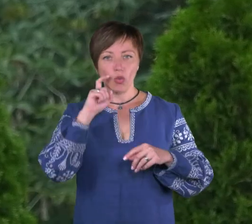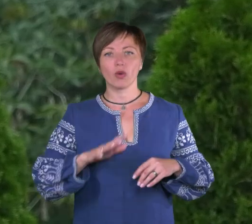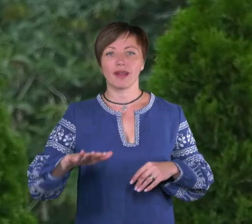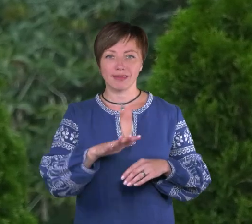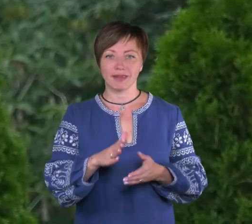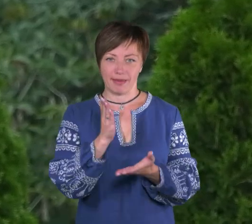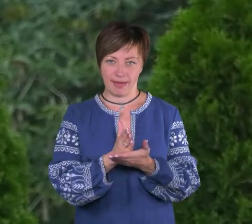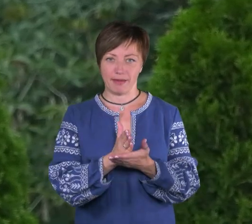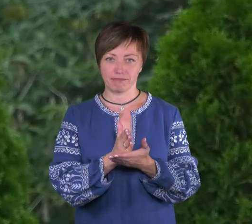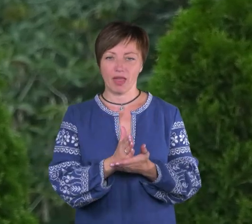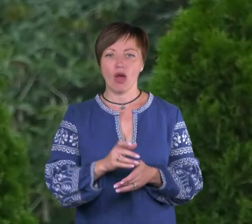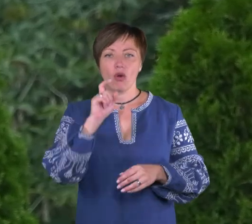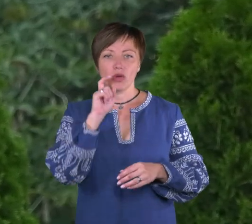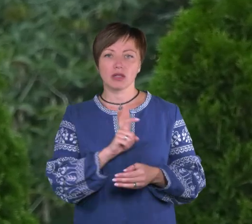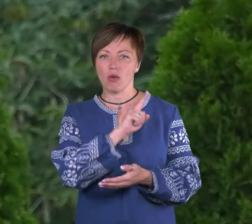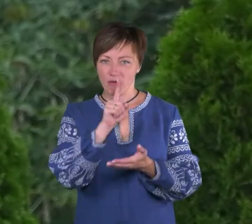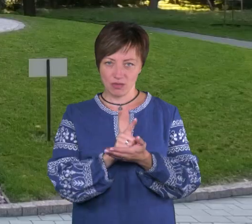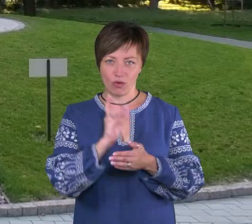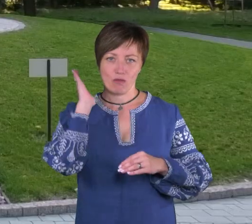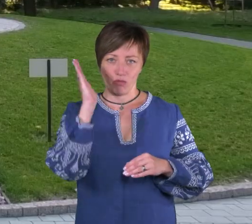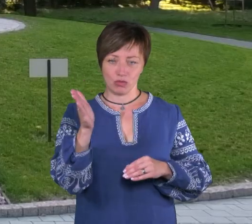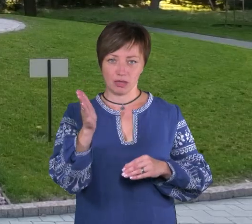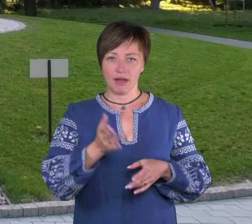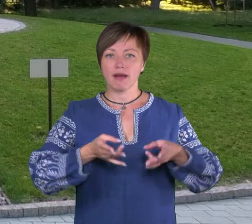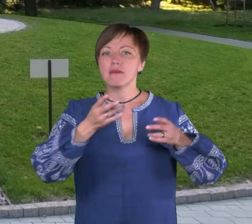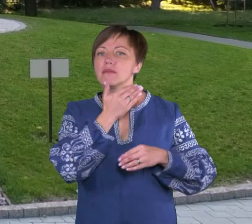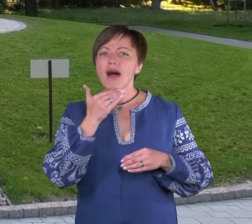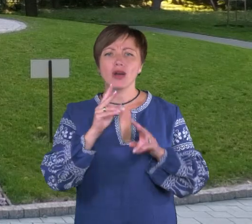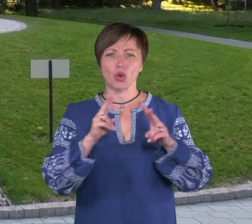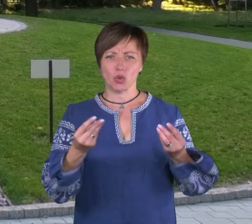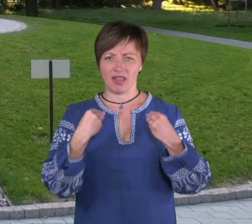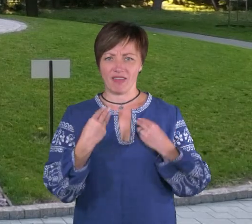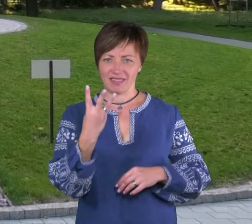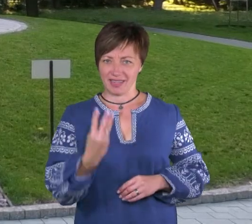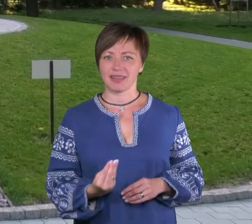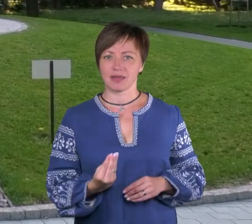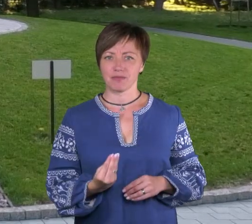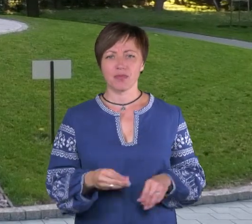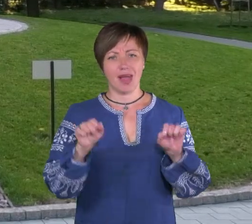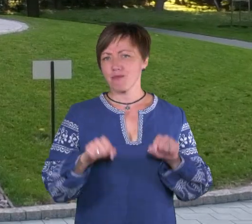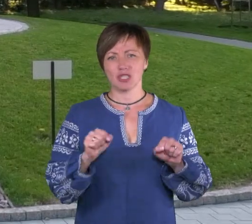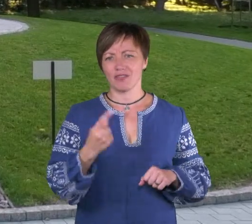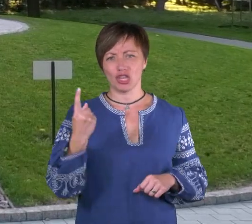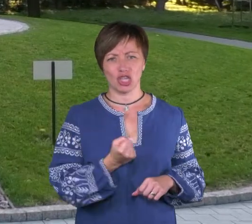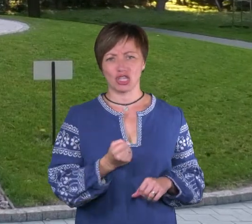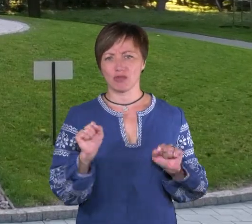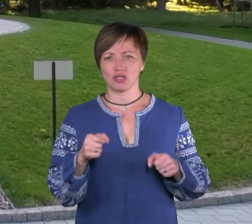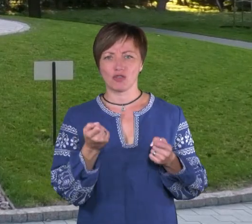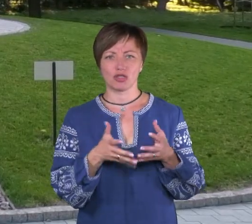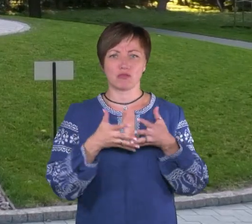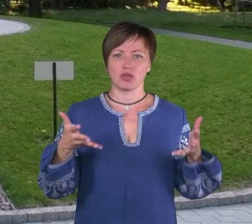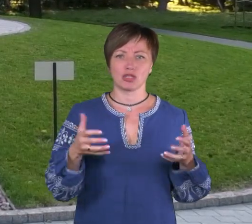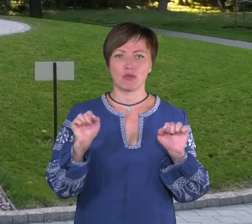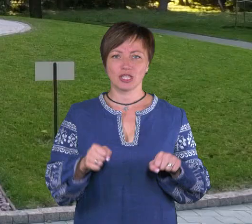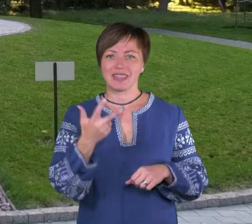є. І Україна обов'язково буде. Багато хто давав нам 3 дні, можливо, тиждень, можливо, трошки більше,